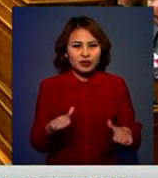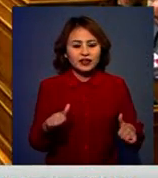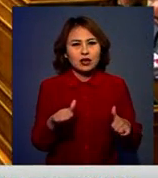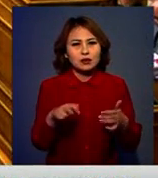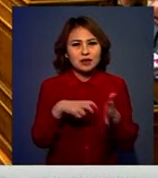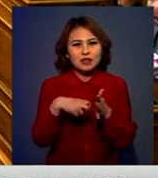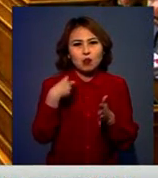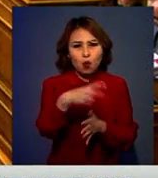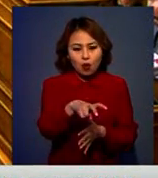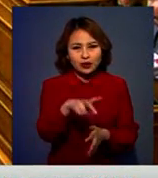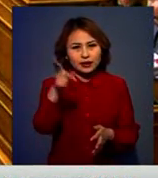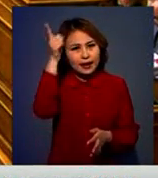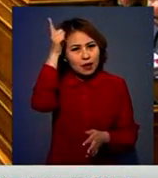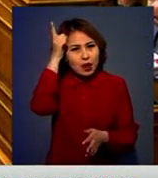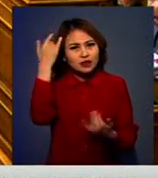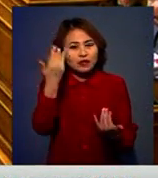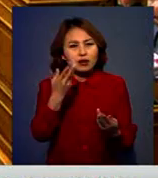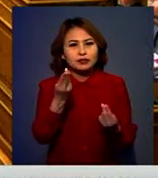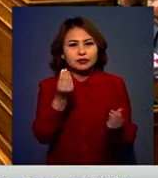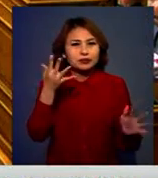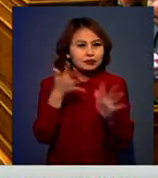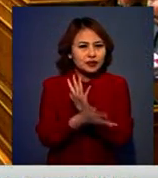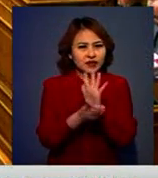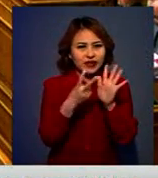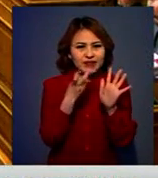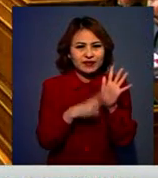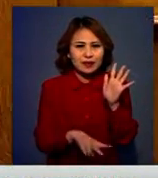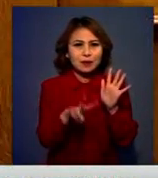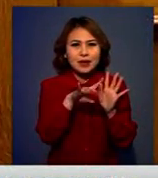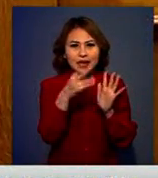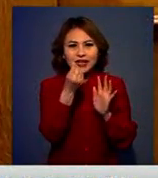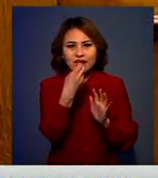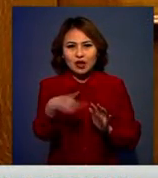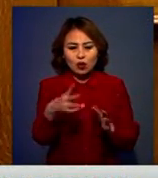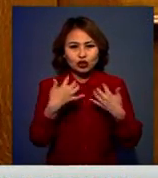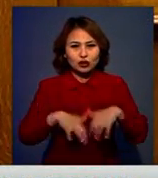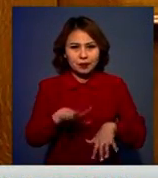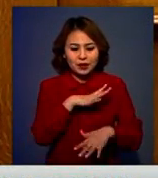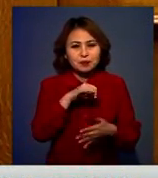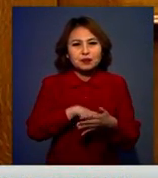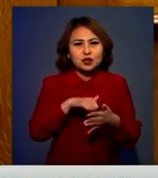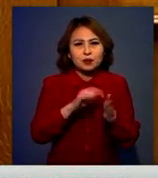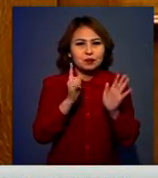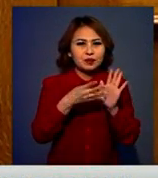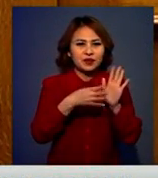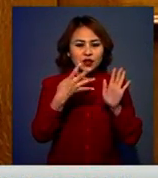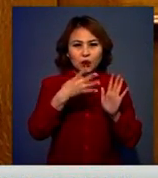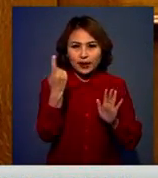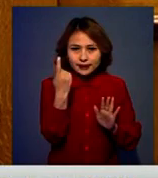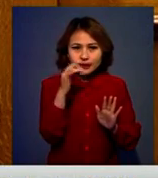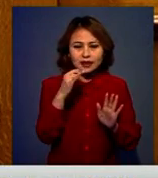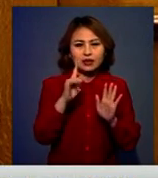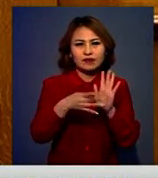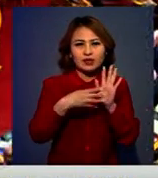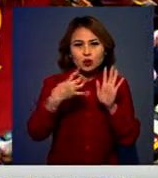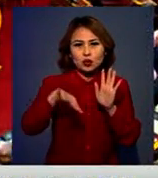қалып, парламент Германияның елге келтірген шығын көлемін 270 миллиард евро деп есептеді. Себебі 41-44 жылдар